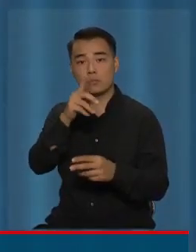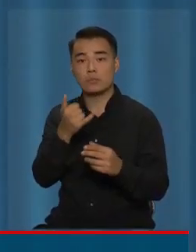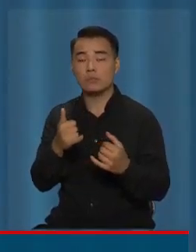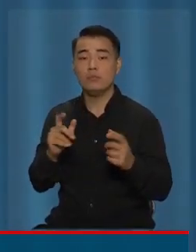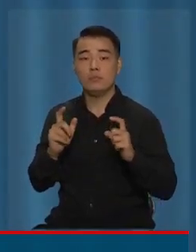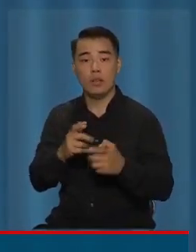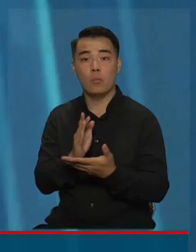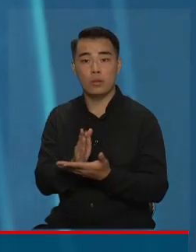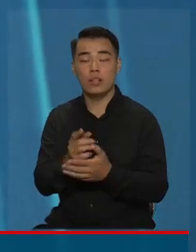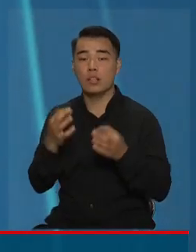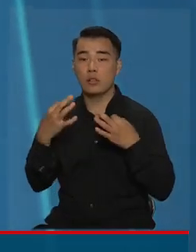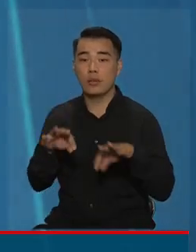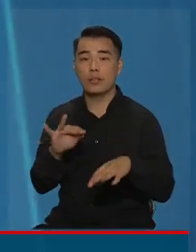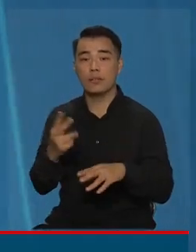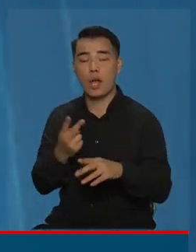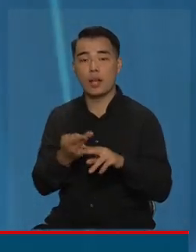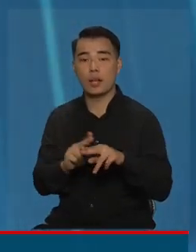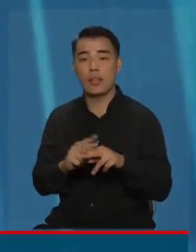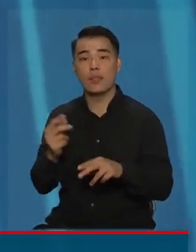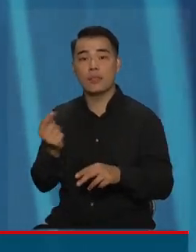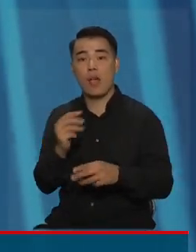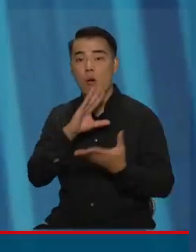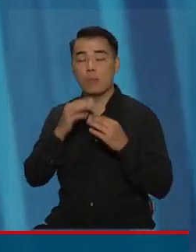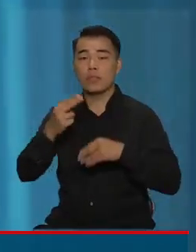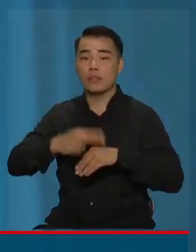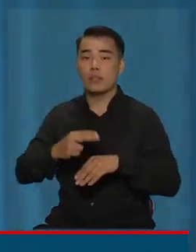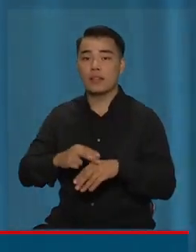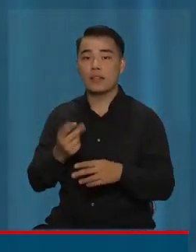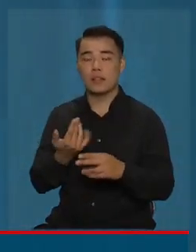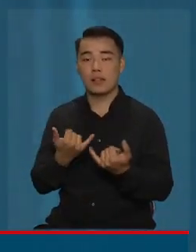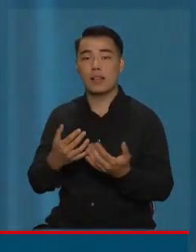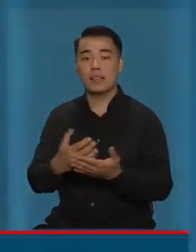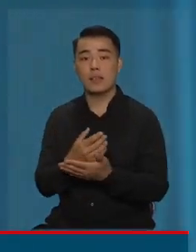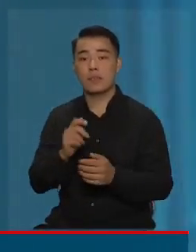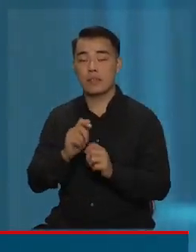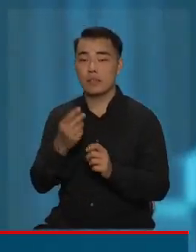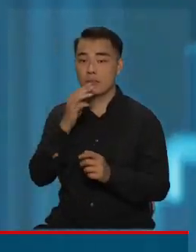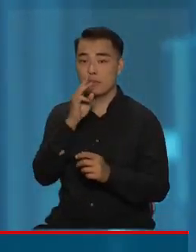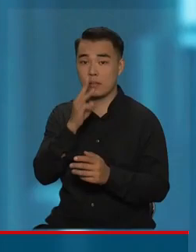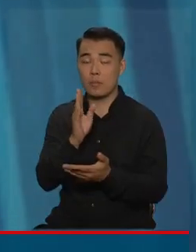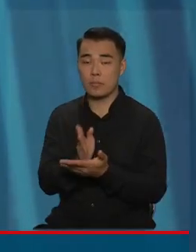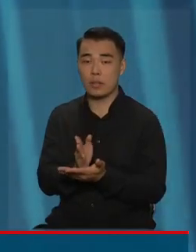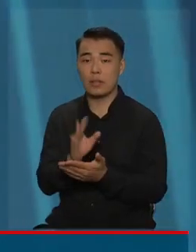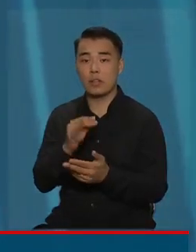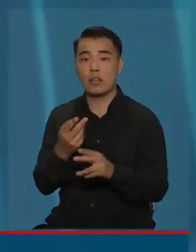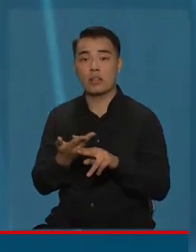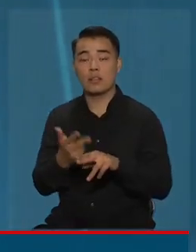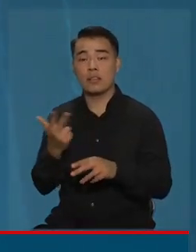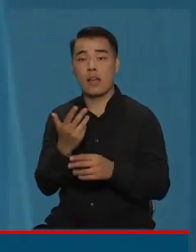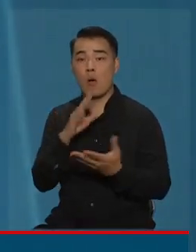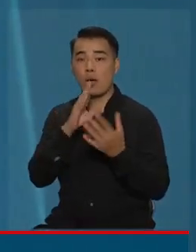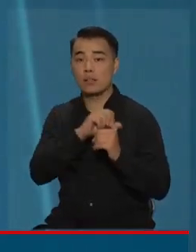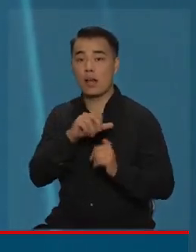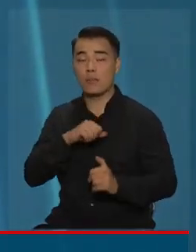шегерту. Екіншіден осы тұқым алуға әдейі несие беру. Үшіншіден, және бұл жұмысты қазір жасау